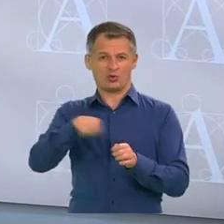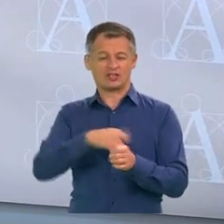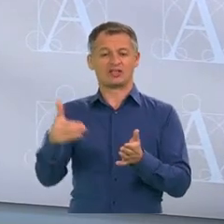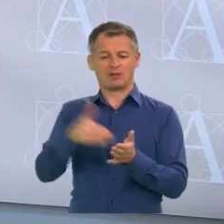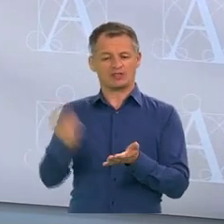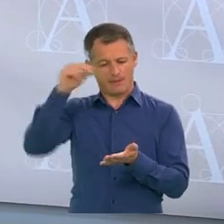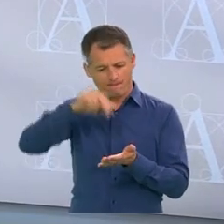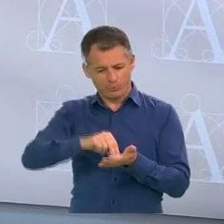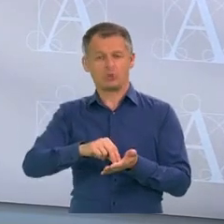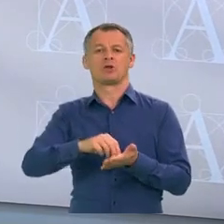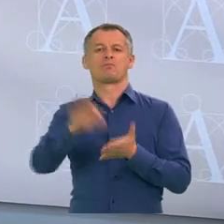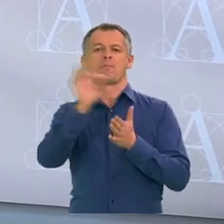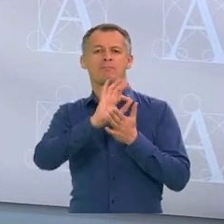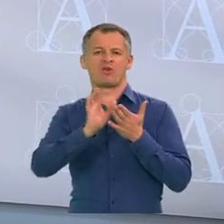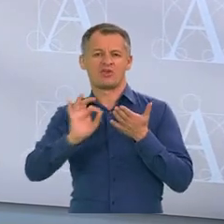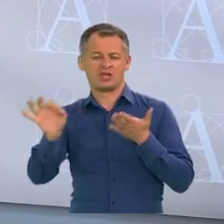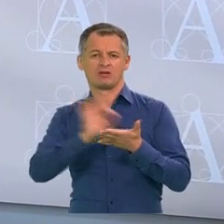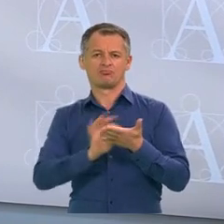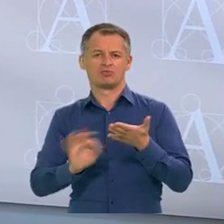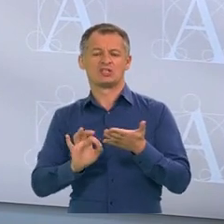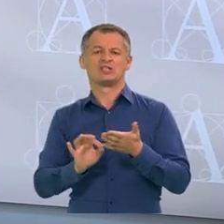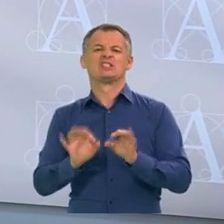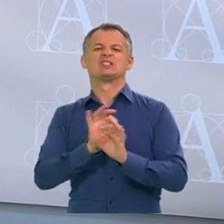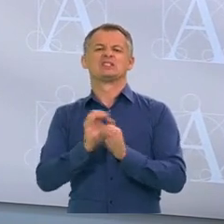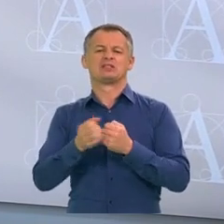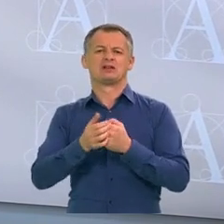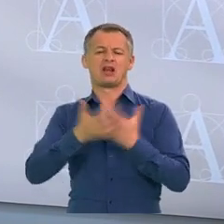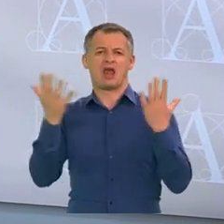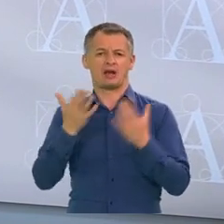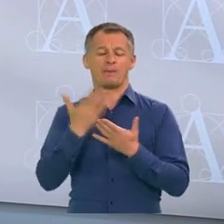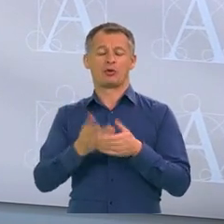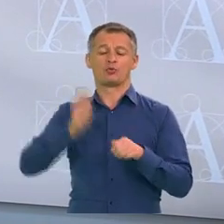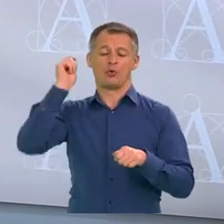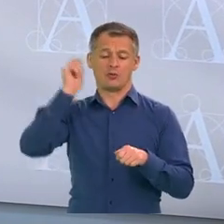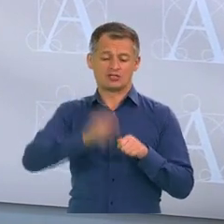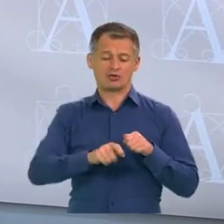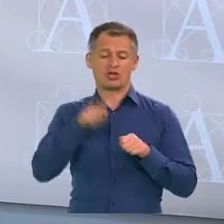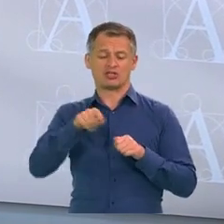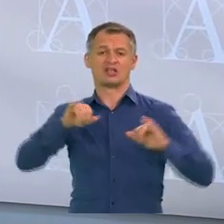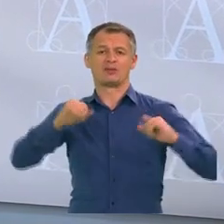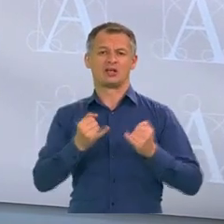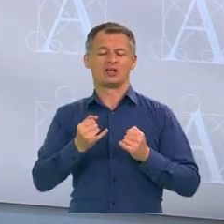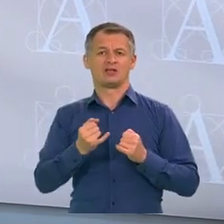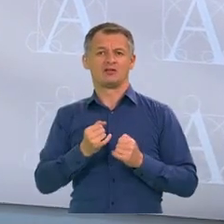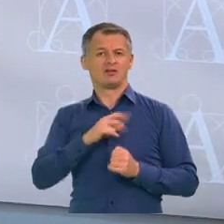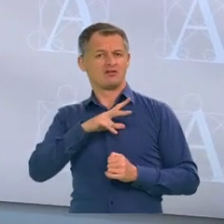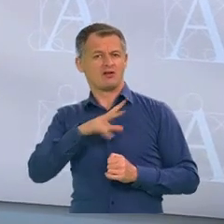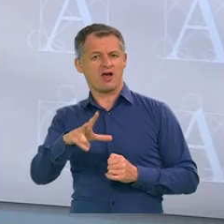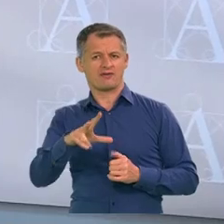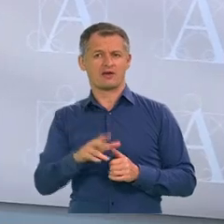prevederi explicite cu privire la prevenirea și sancționarea acestui fenomen toxic al